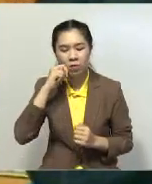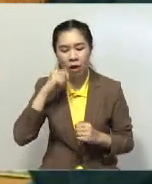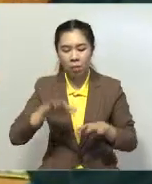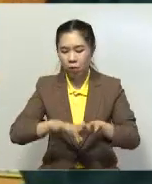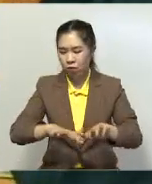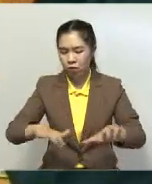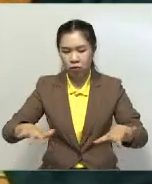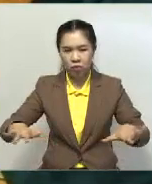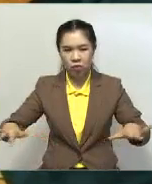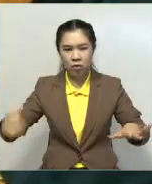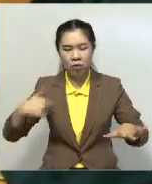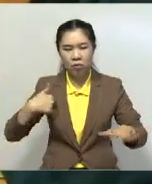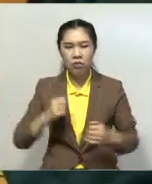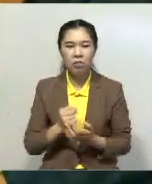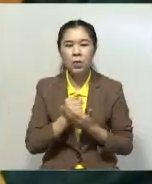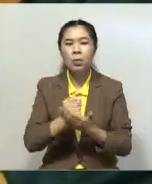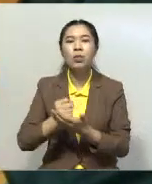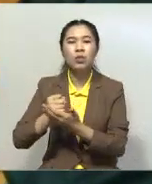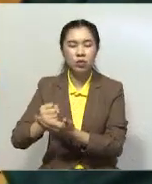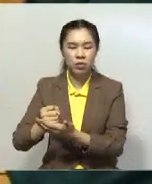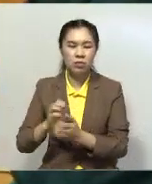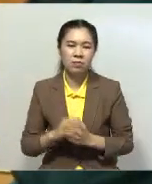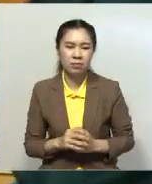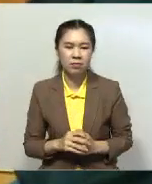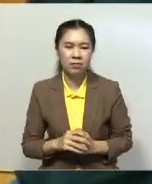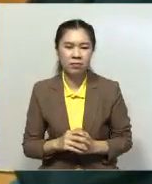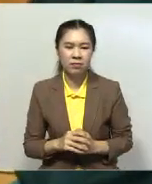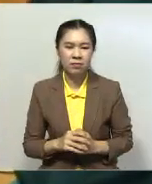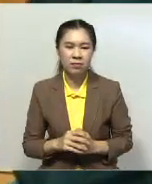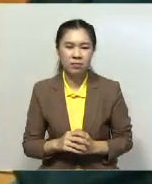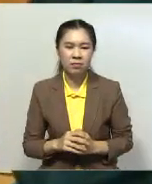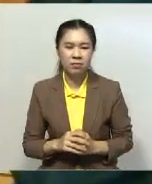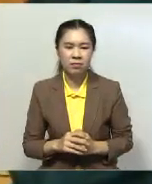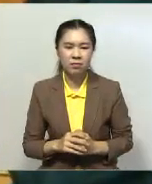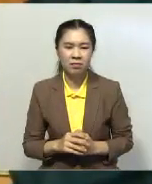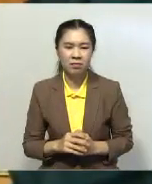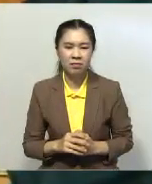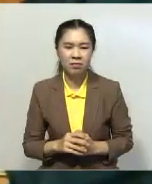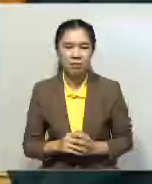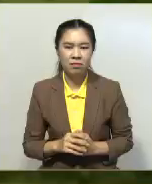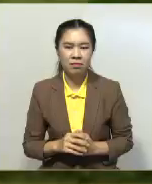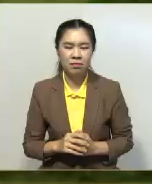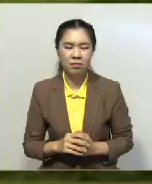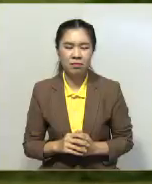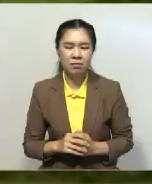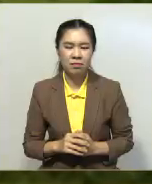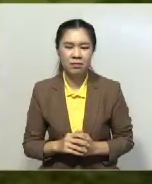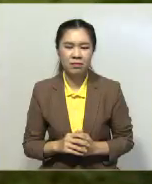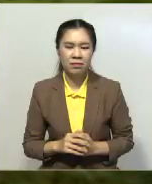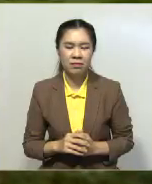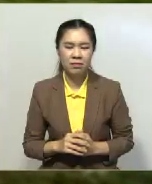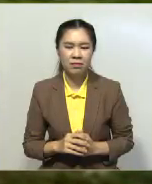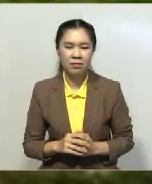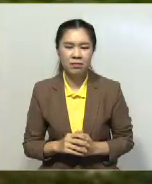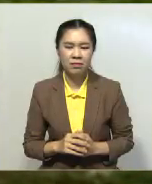แล้วมันก็เลยไปยุงประคองเจอไปมาถึงคนน้าเขาก็ไปรับแฟนมาทีนี้